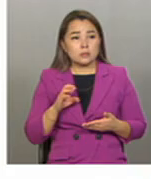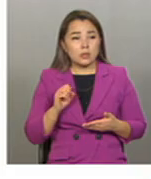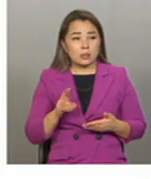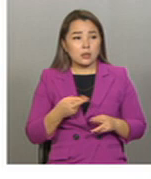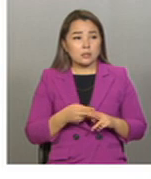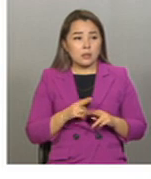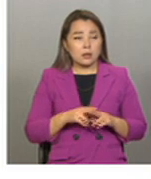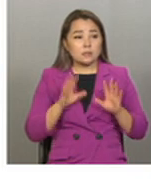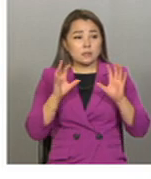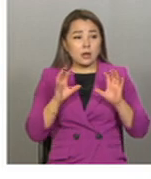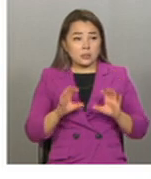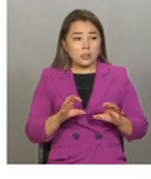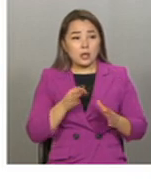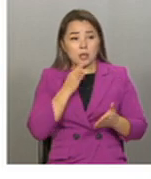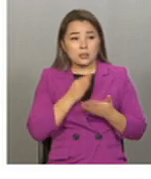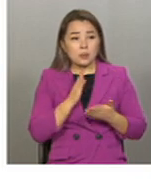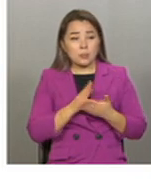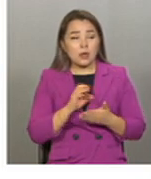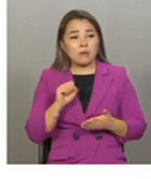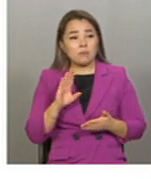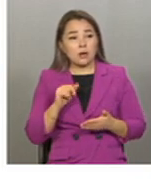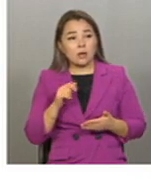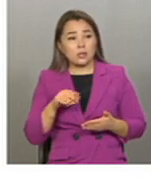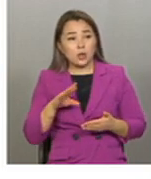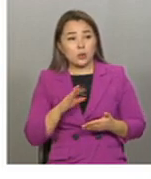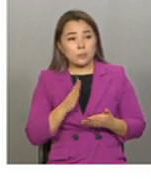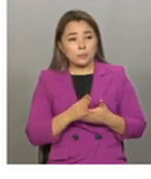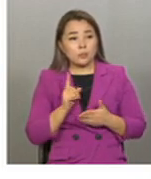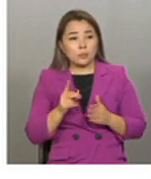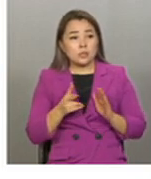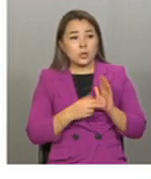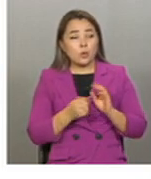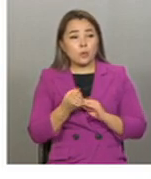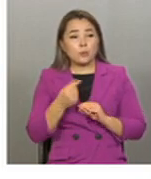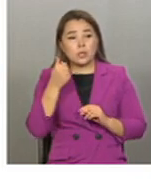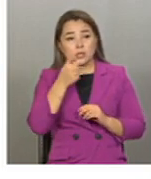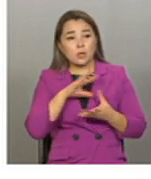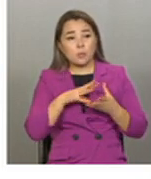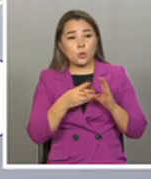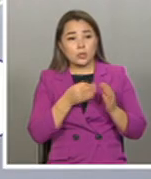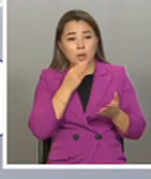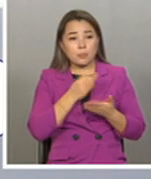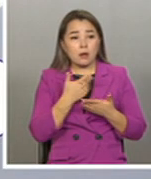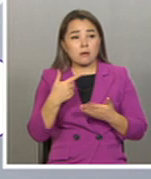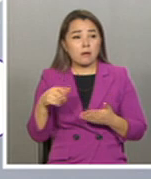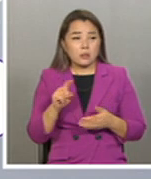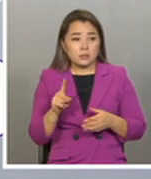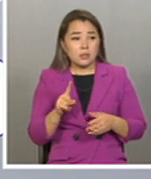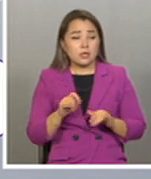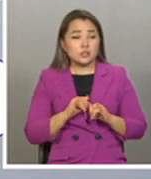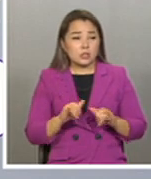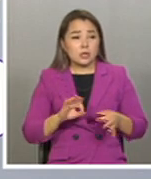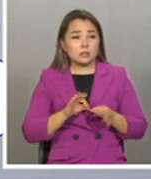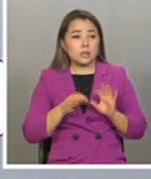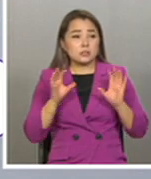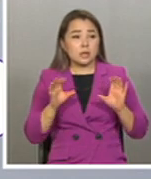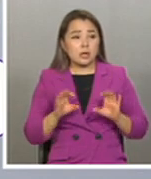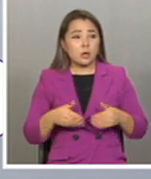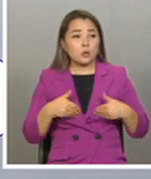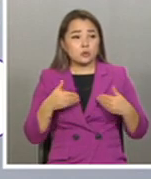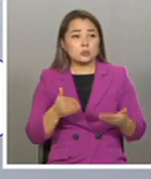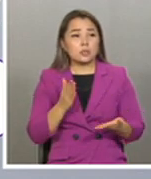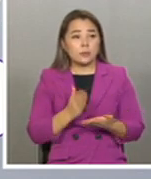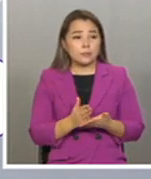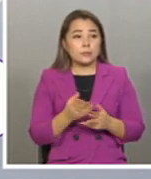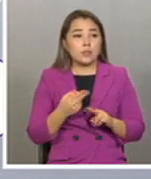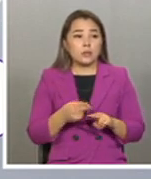ғалым Амадео Авогадро 1811 жылы болжам жасап, газдар жайлы заң ұсынған. Яғни